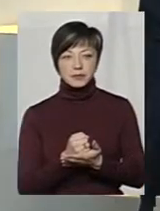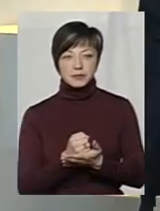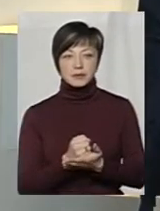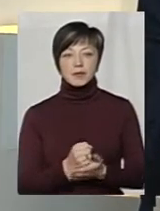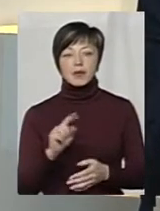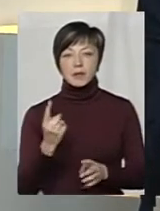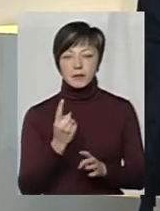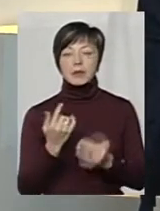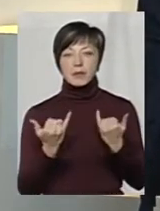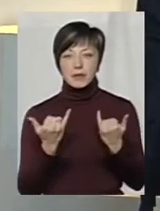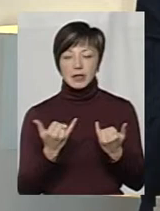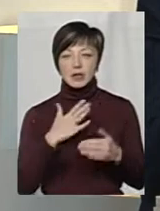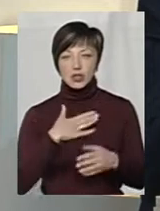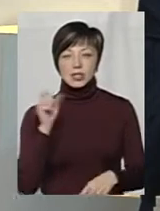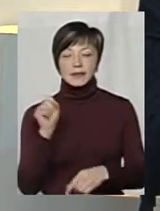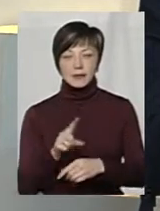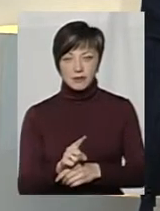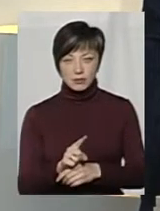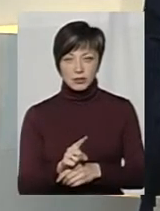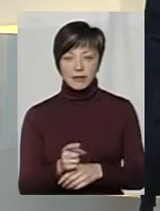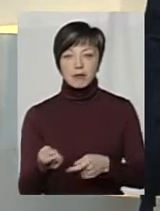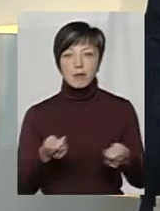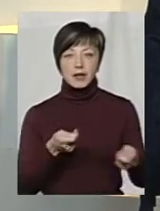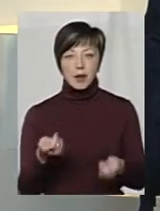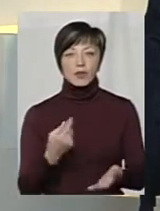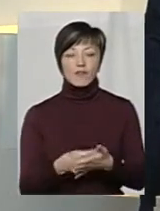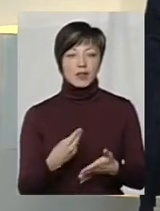Тепер задача департаменту фінансів ну,